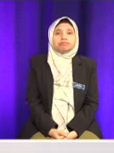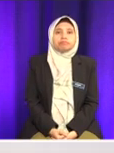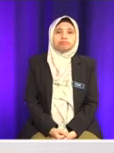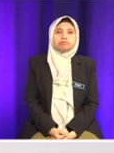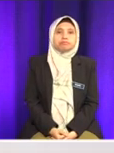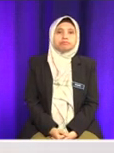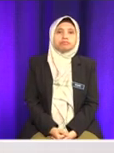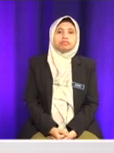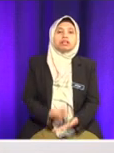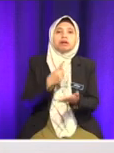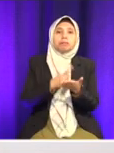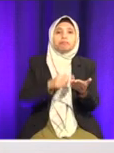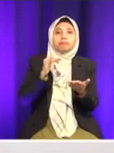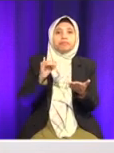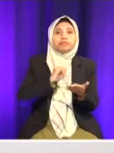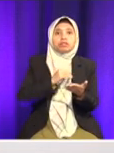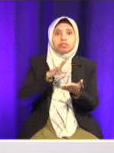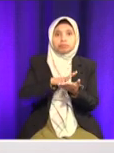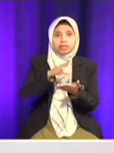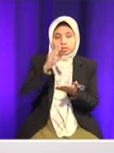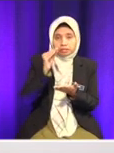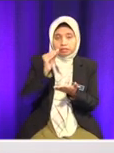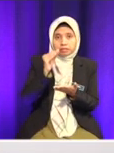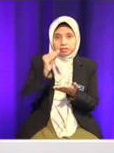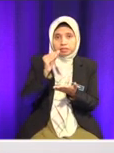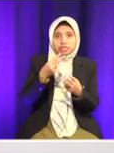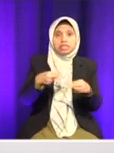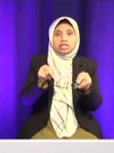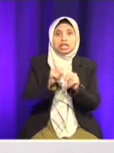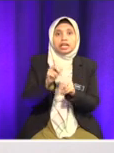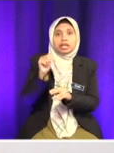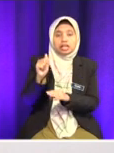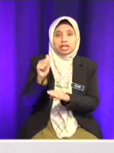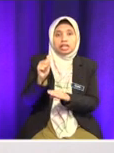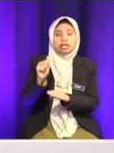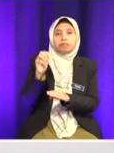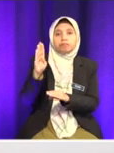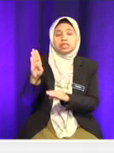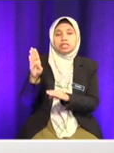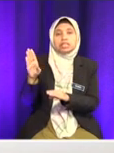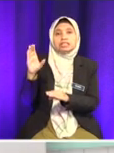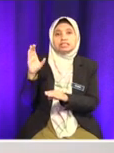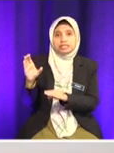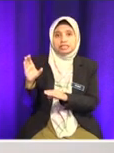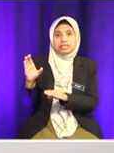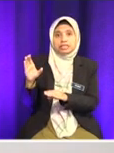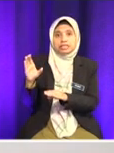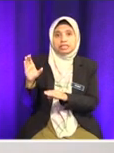apa yang saya belajar ini adalah nilai E nilai d dan nilai situ